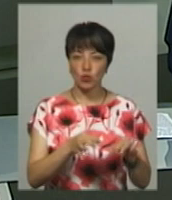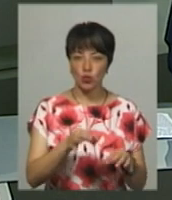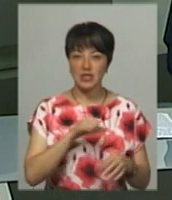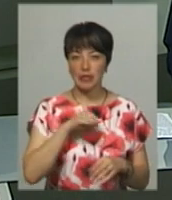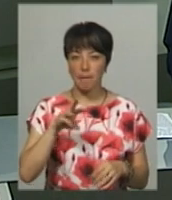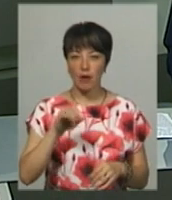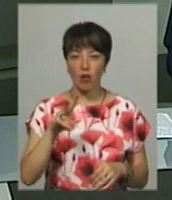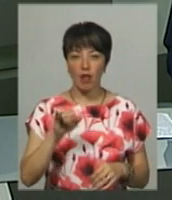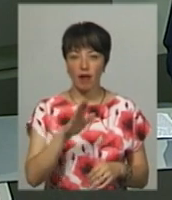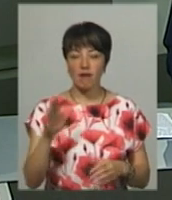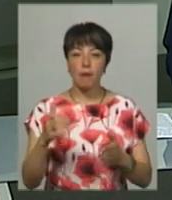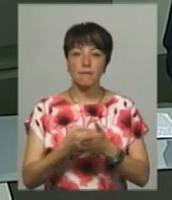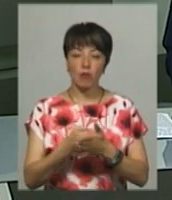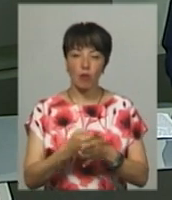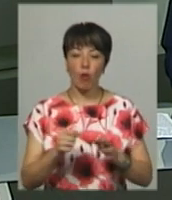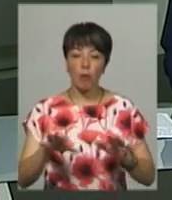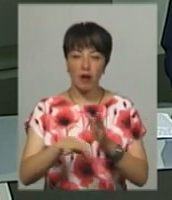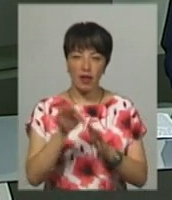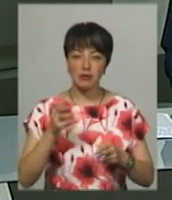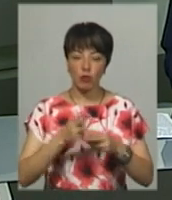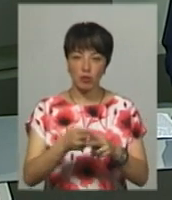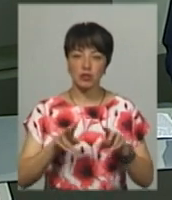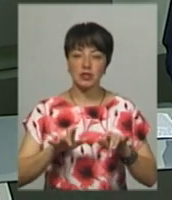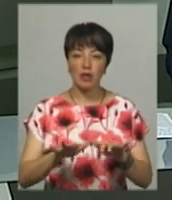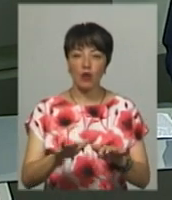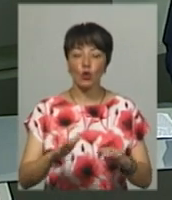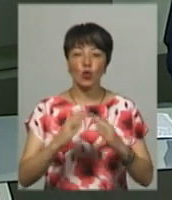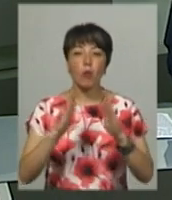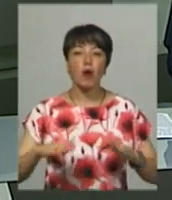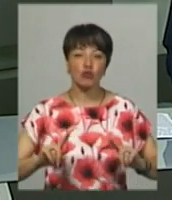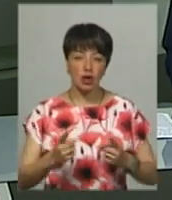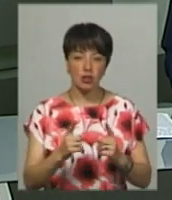Миколаєв клопотали про обрання запобіжного заходу у вигляді домашнього